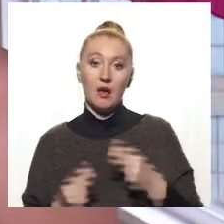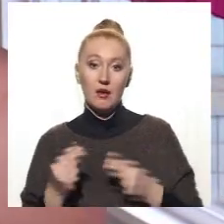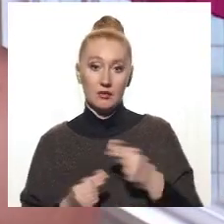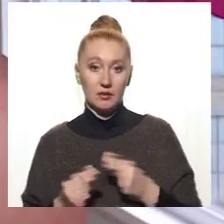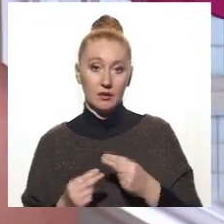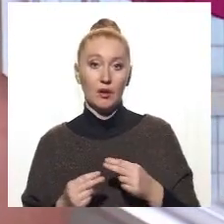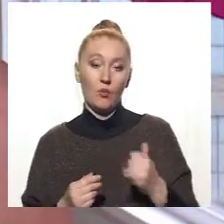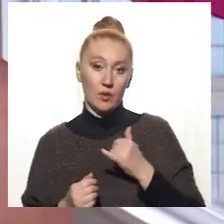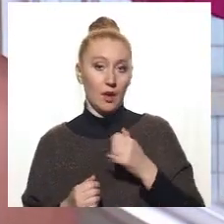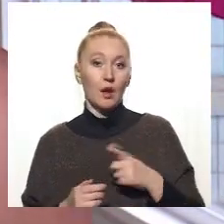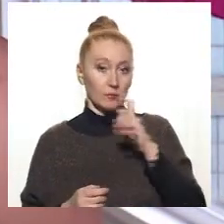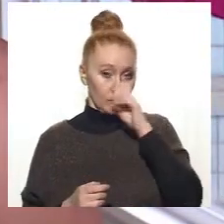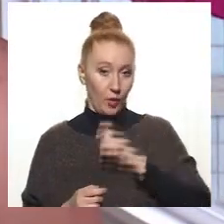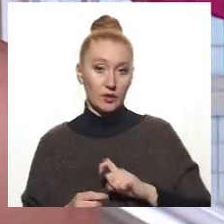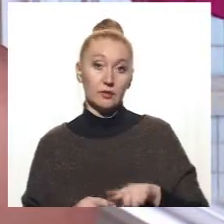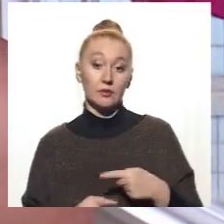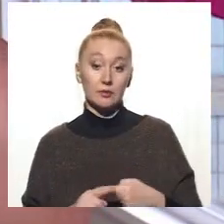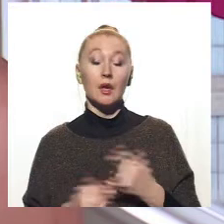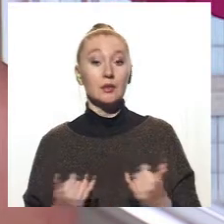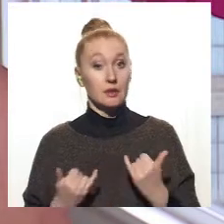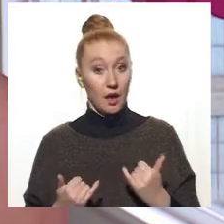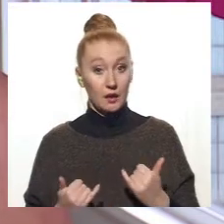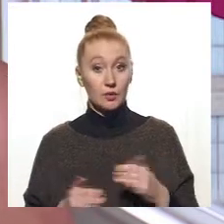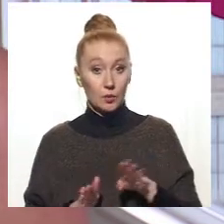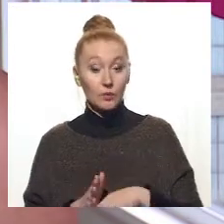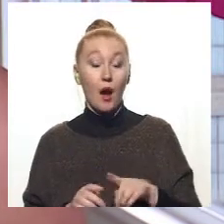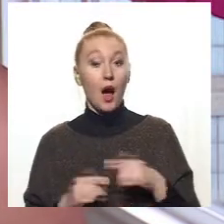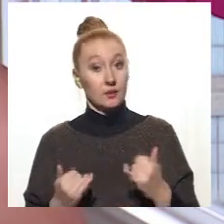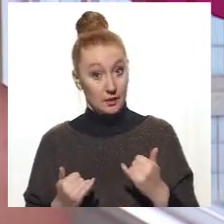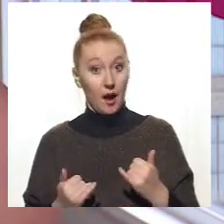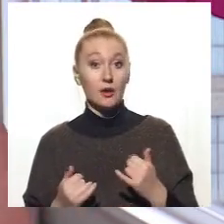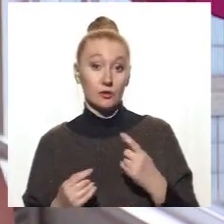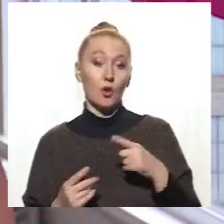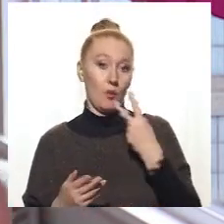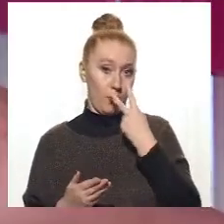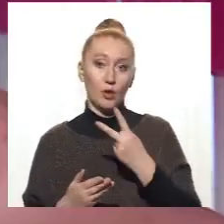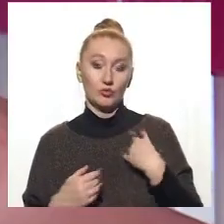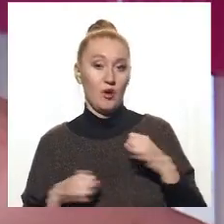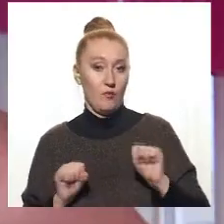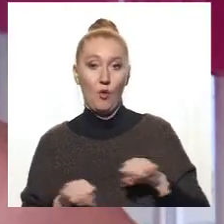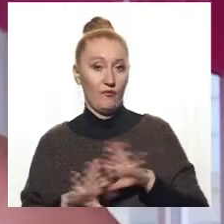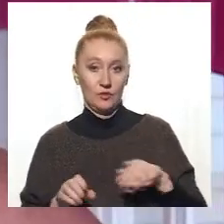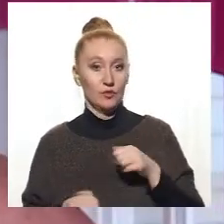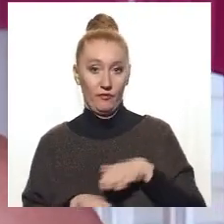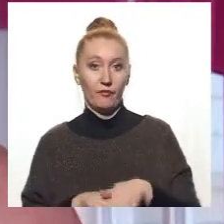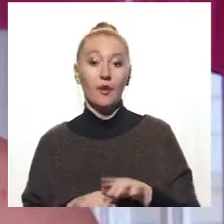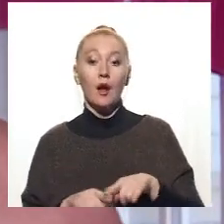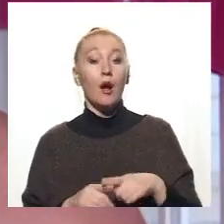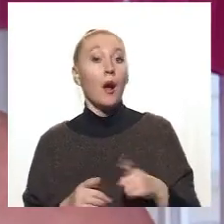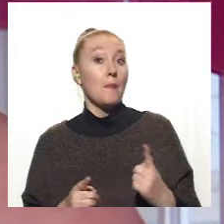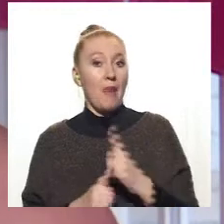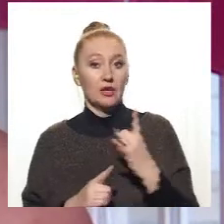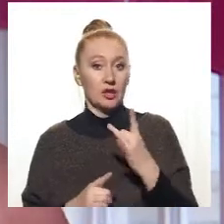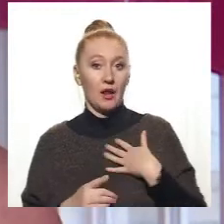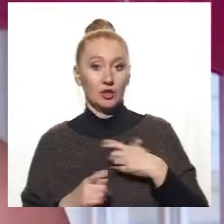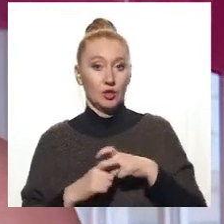мене погіршився. Зараз, думаю, покажу на все, на що здати. Це перший раз, коли наша школа